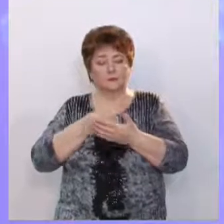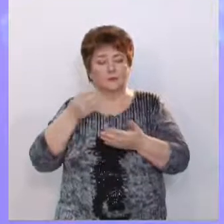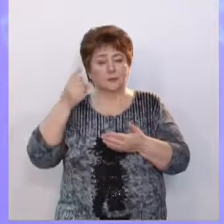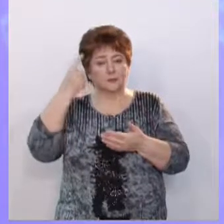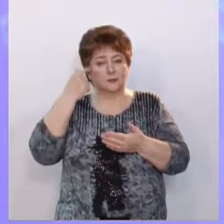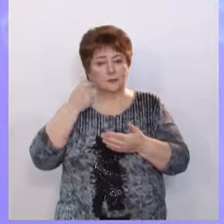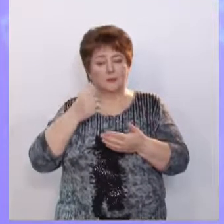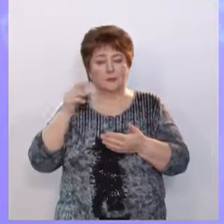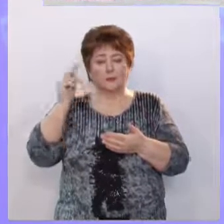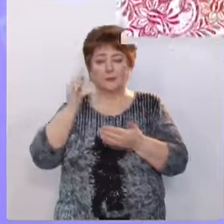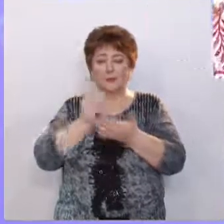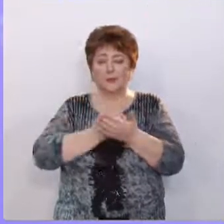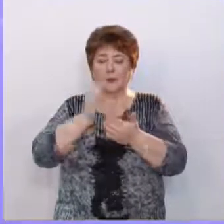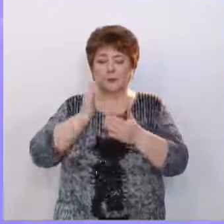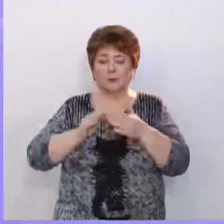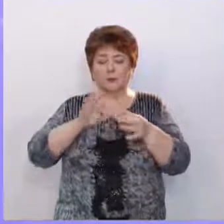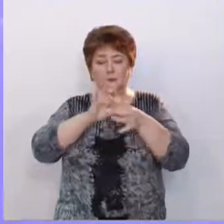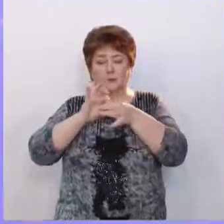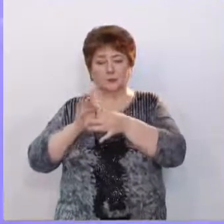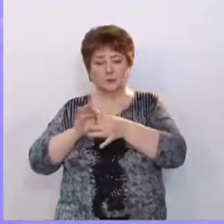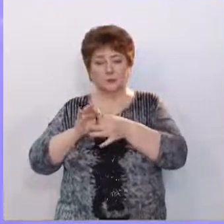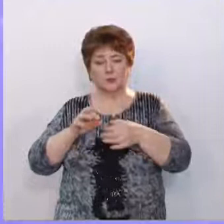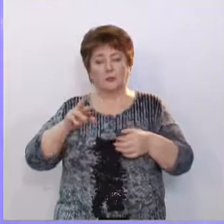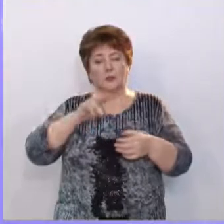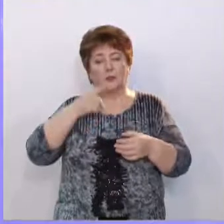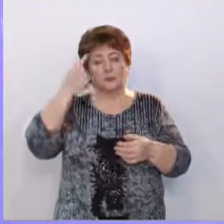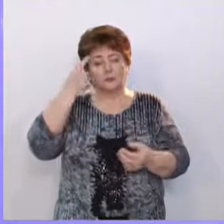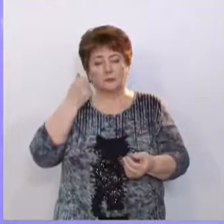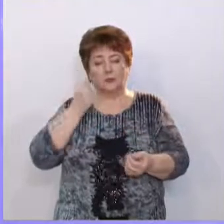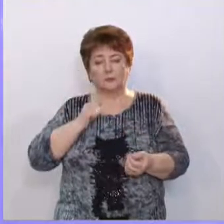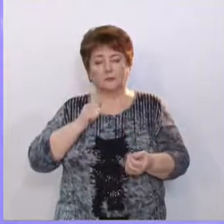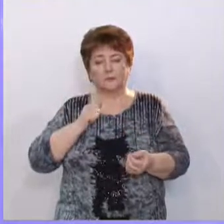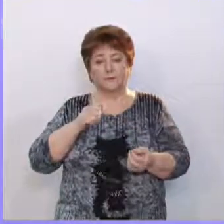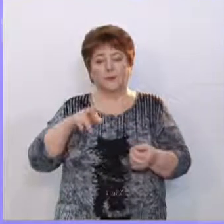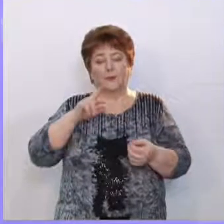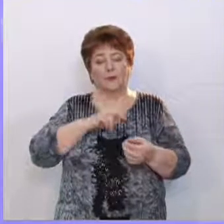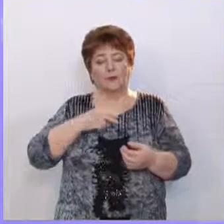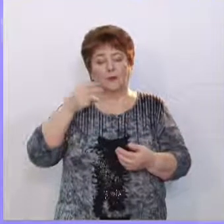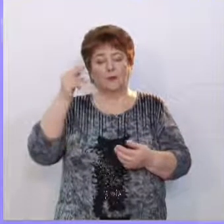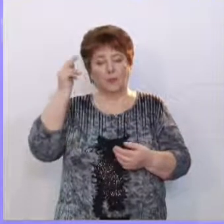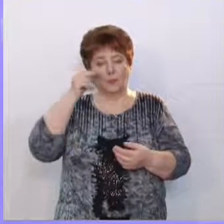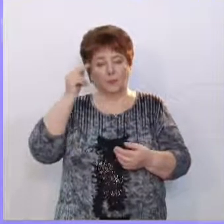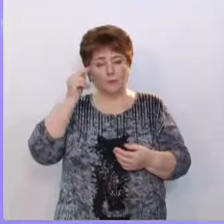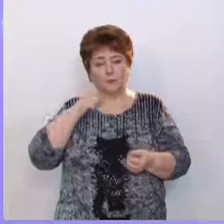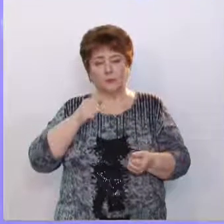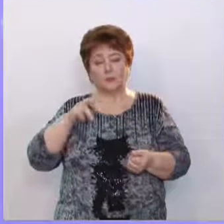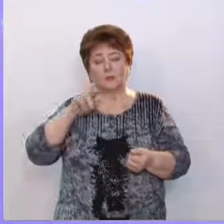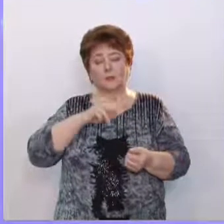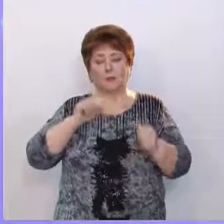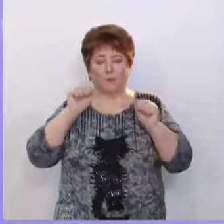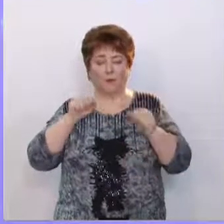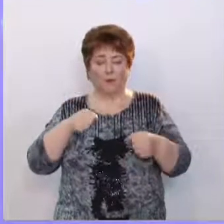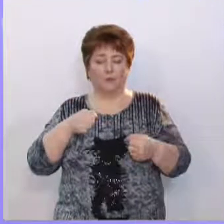уроке. Закончите предложение. Я узнал, я научился, я